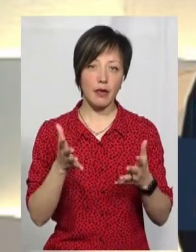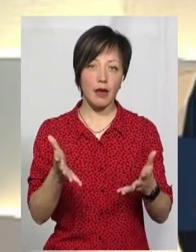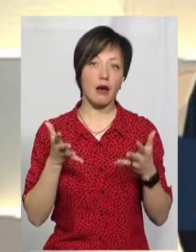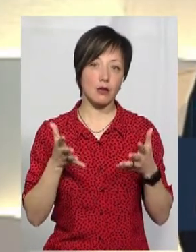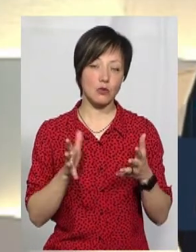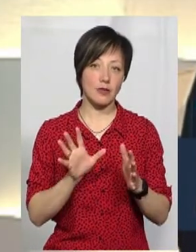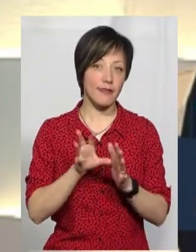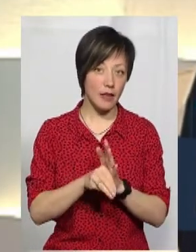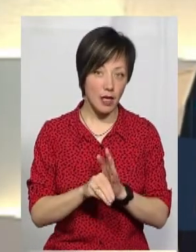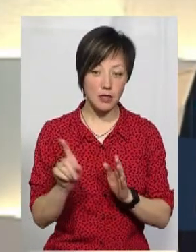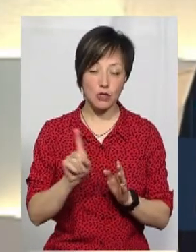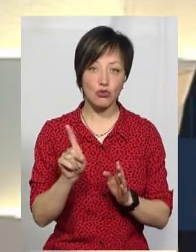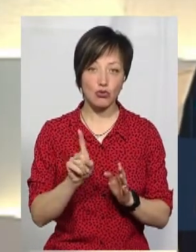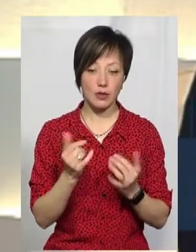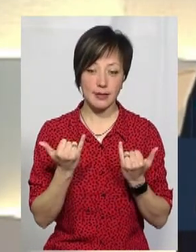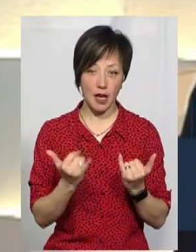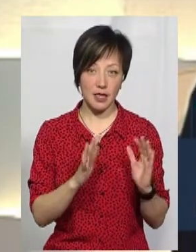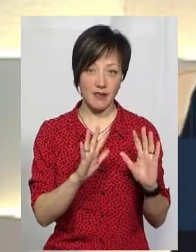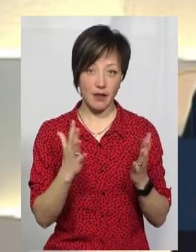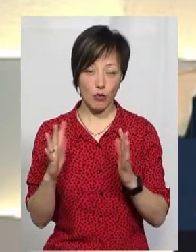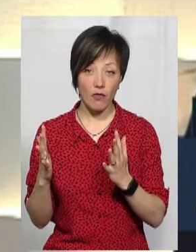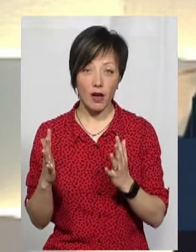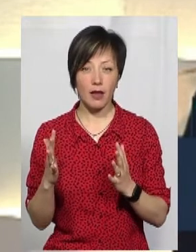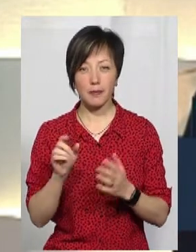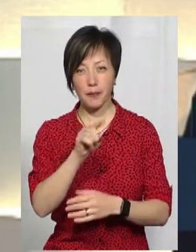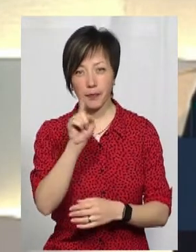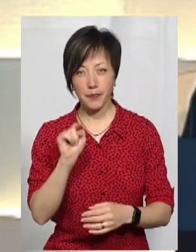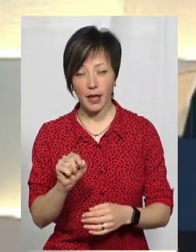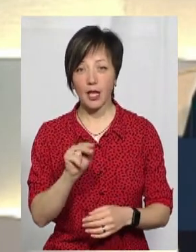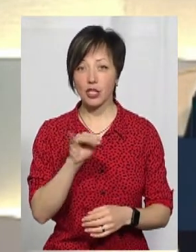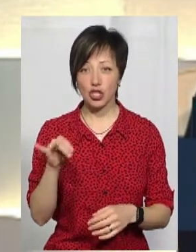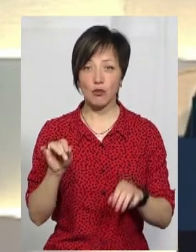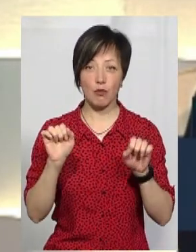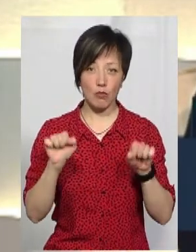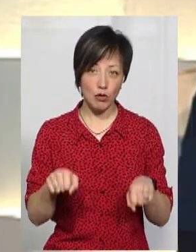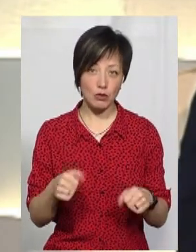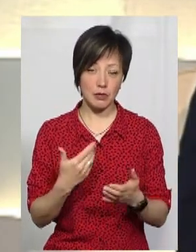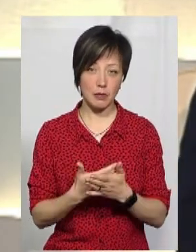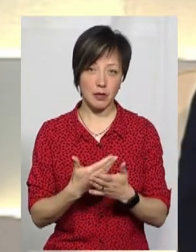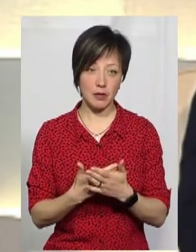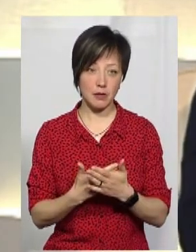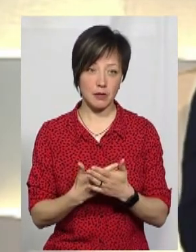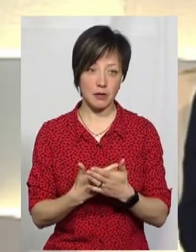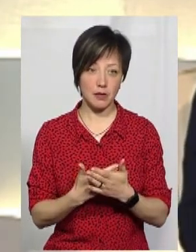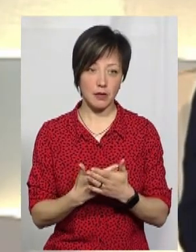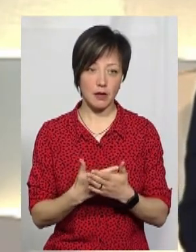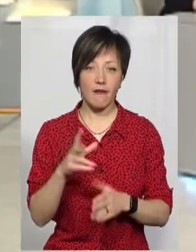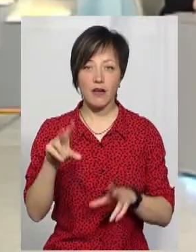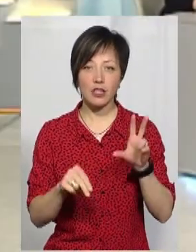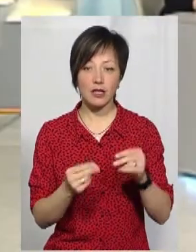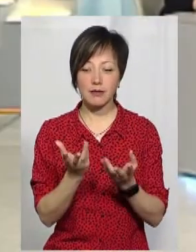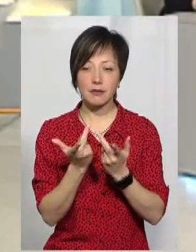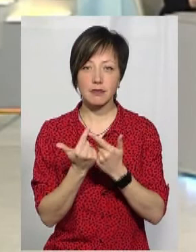ясності внести в те, що відбувається, чи можна вважати ту інформацію про